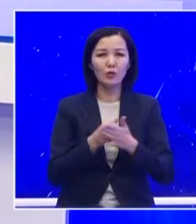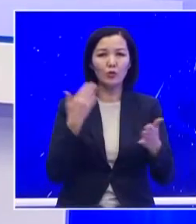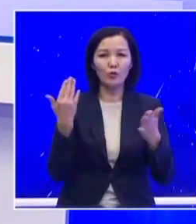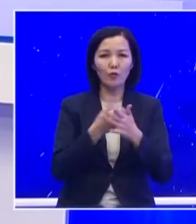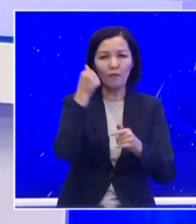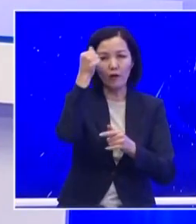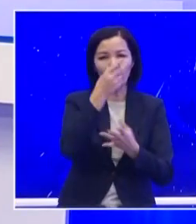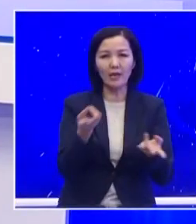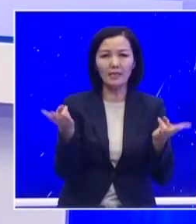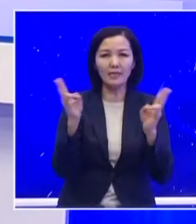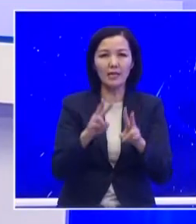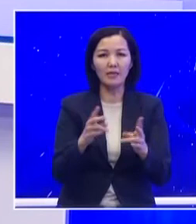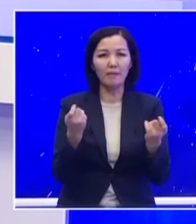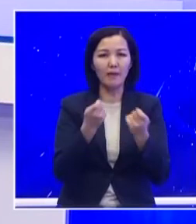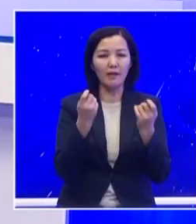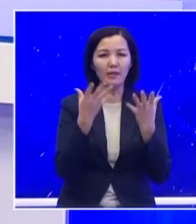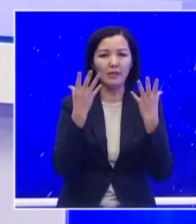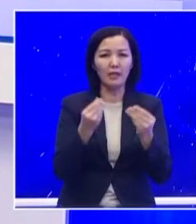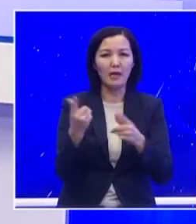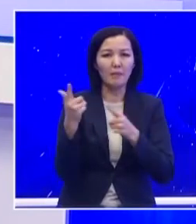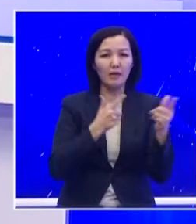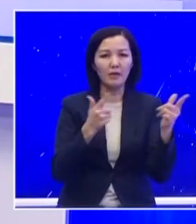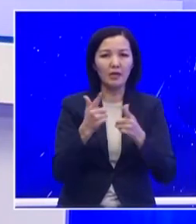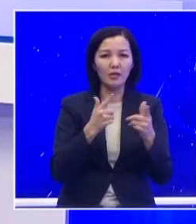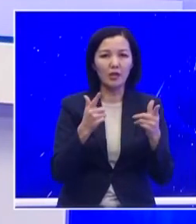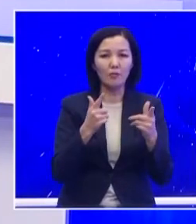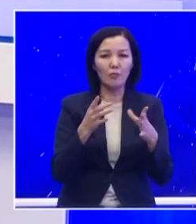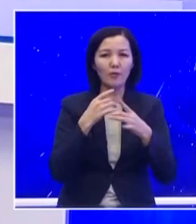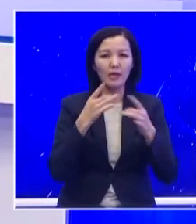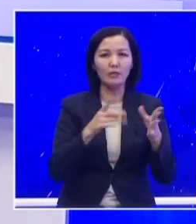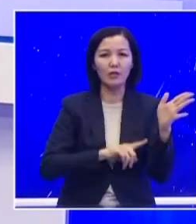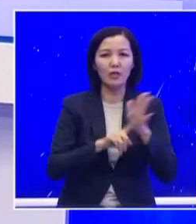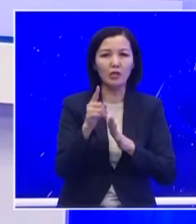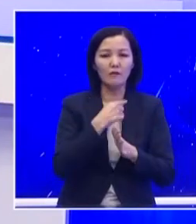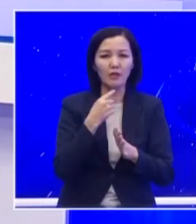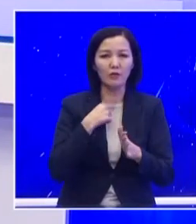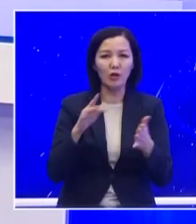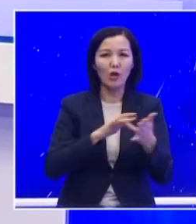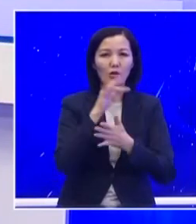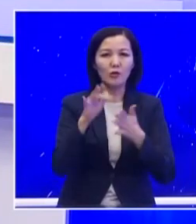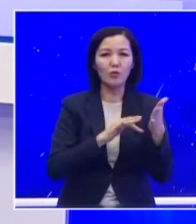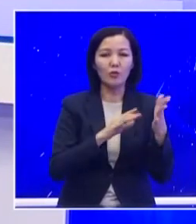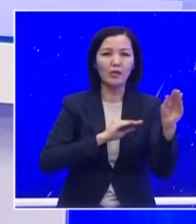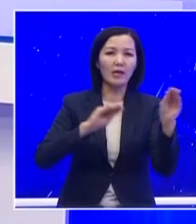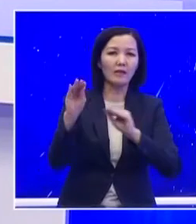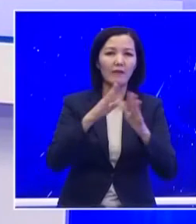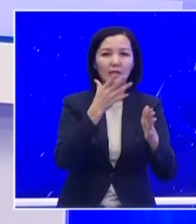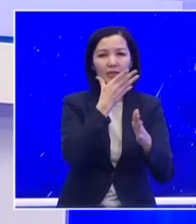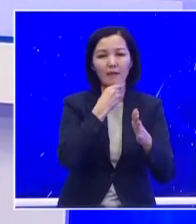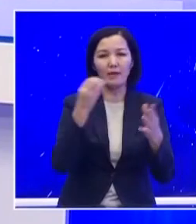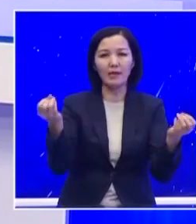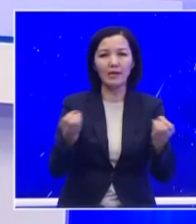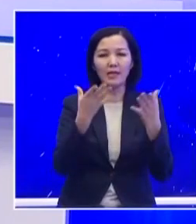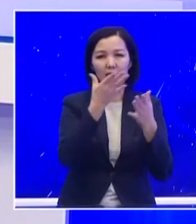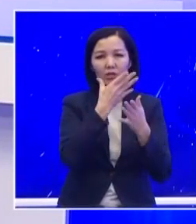До Нового года остались считанные дни. Подготовку к самому сказочному празднику начали в Талдыкургане. Город одевает на себя самые яркие